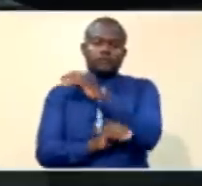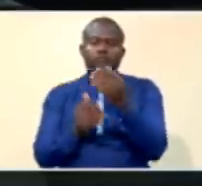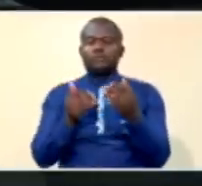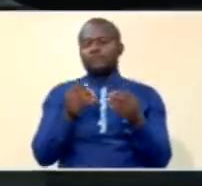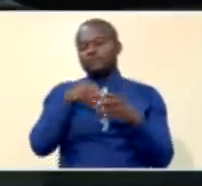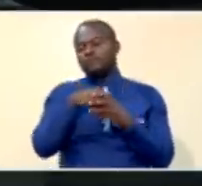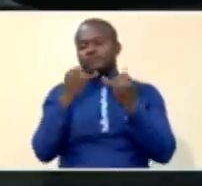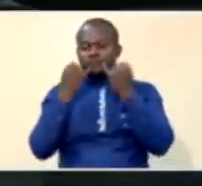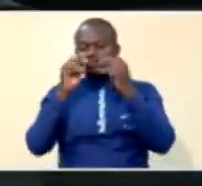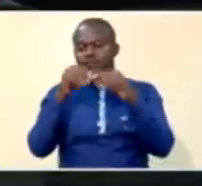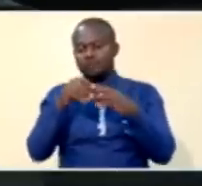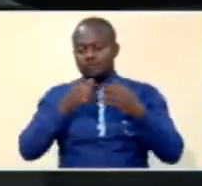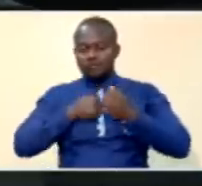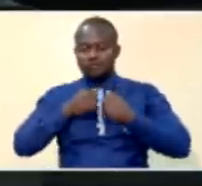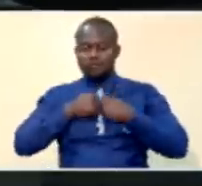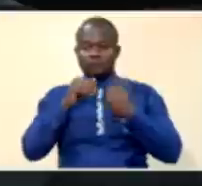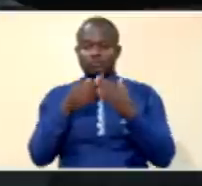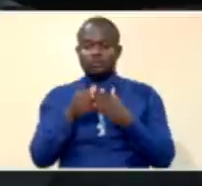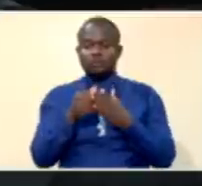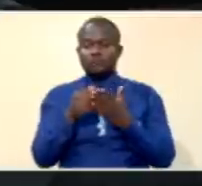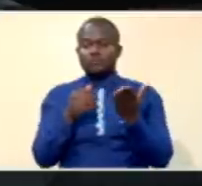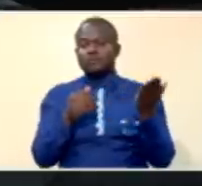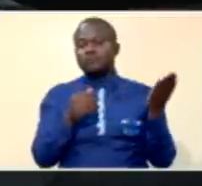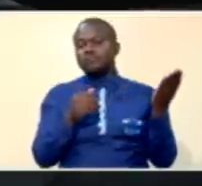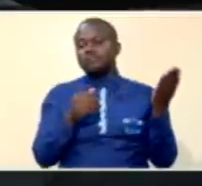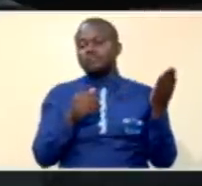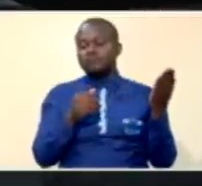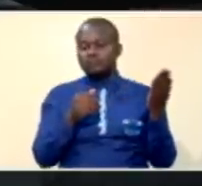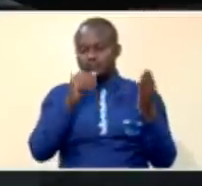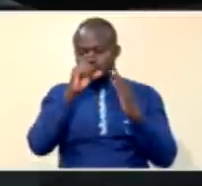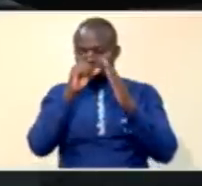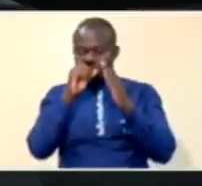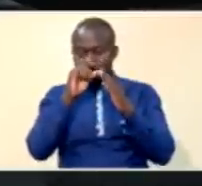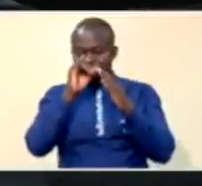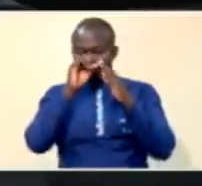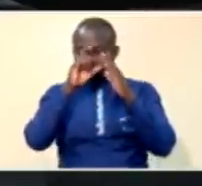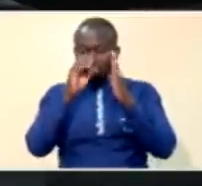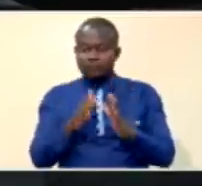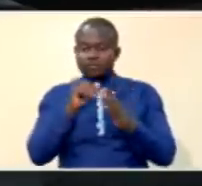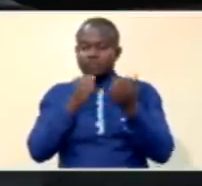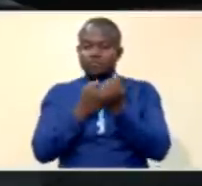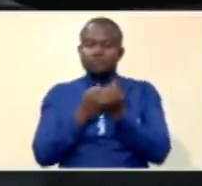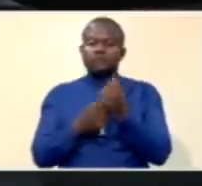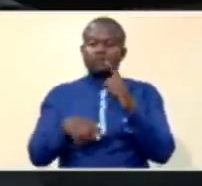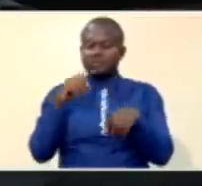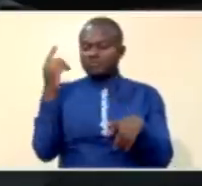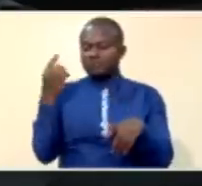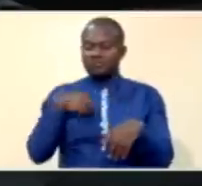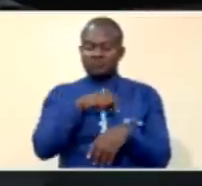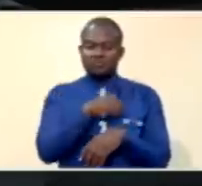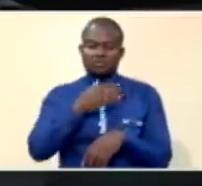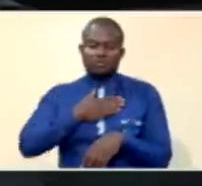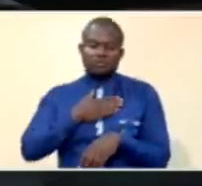Hari n'uwakubwira ati mu Rwanda umuhutu udafunze baramwisha, hanyuma akakubwira ati jyewe